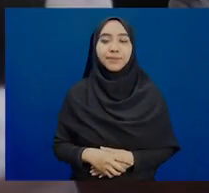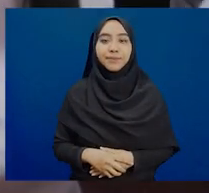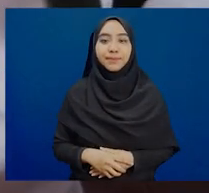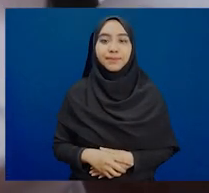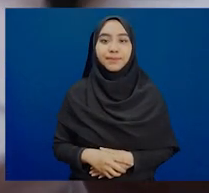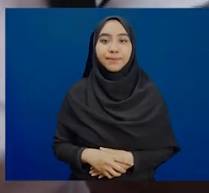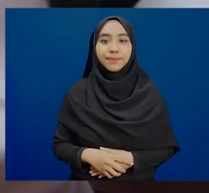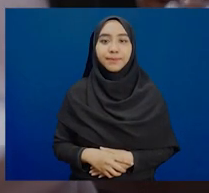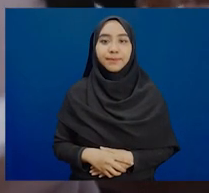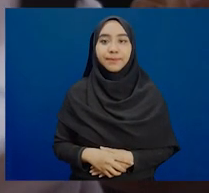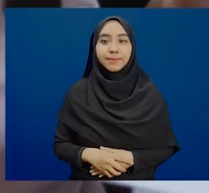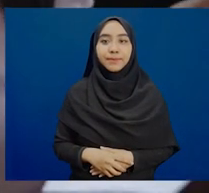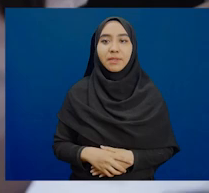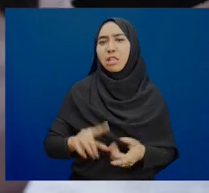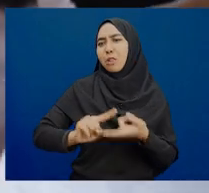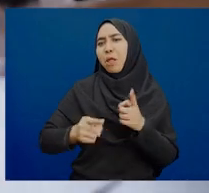disabilitas.